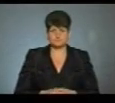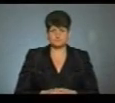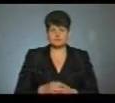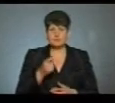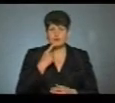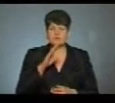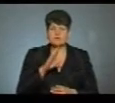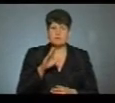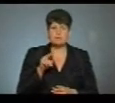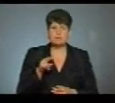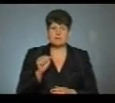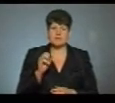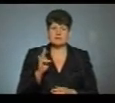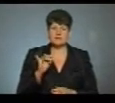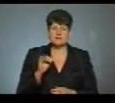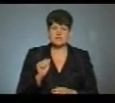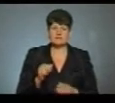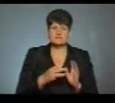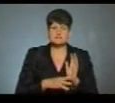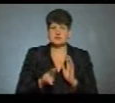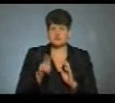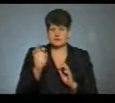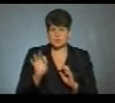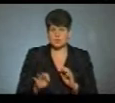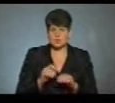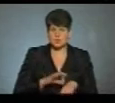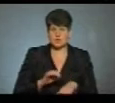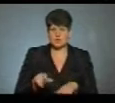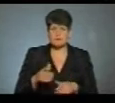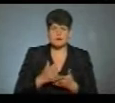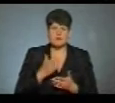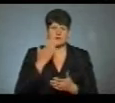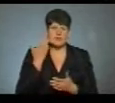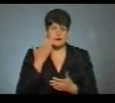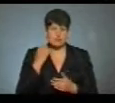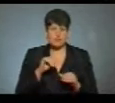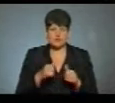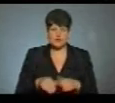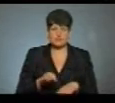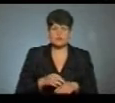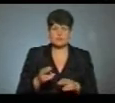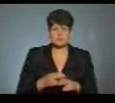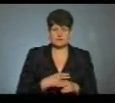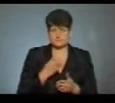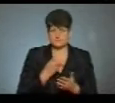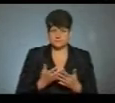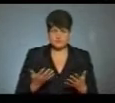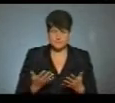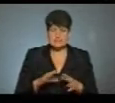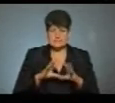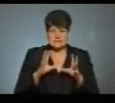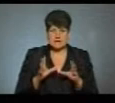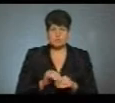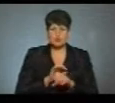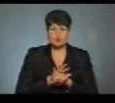словами Володимира Паничева, 82% хворих мають легку форму або ж хворіють без симптомів. Загалом